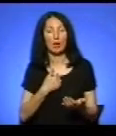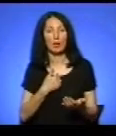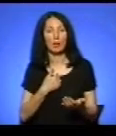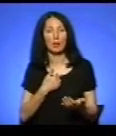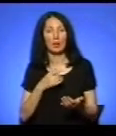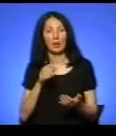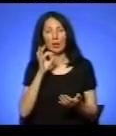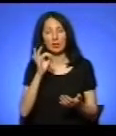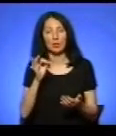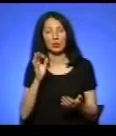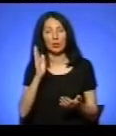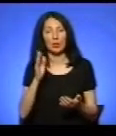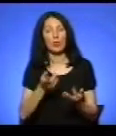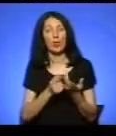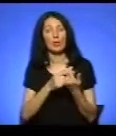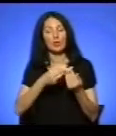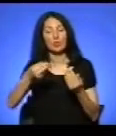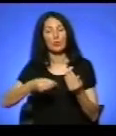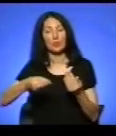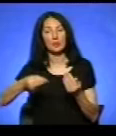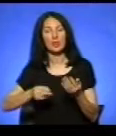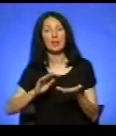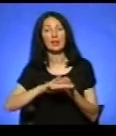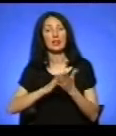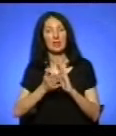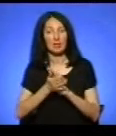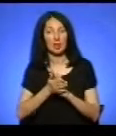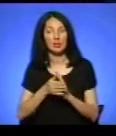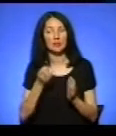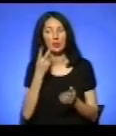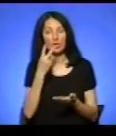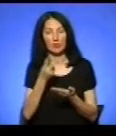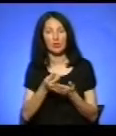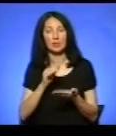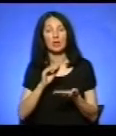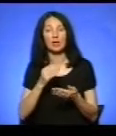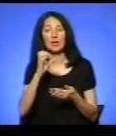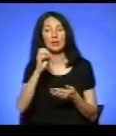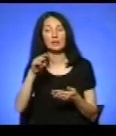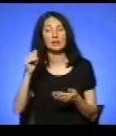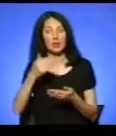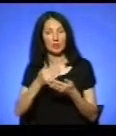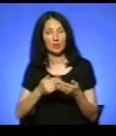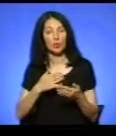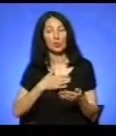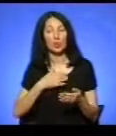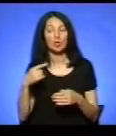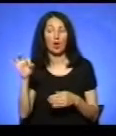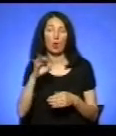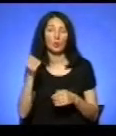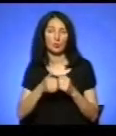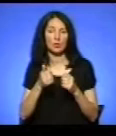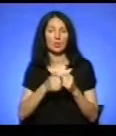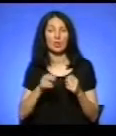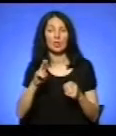кількості підписання декларацій, якщо дивитися таку ж саму статистику, наша область посередині. По